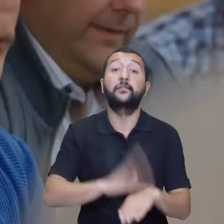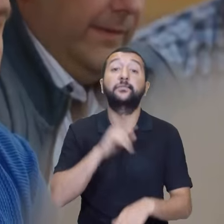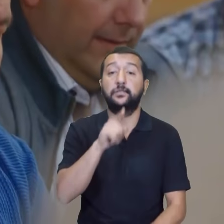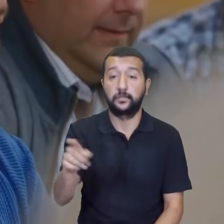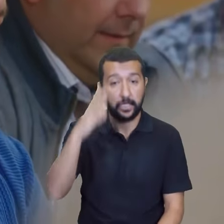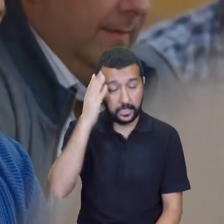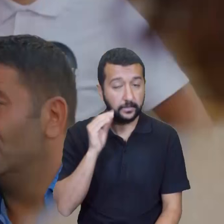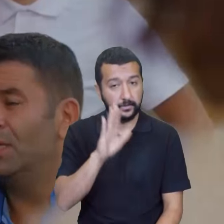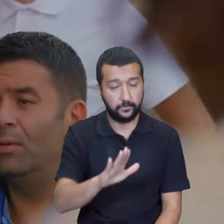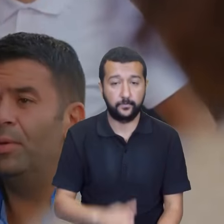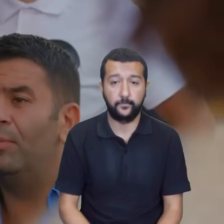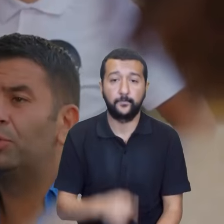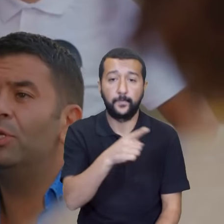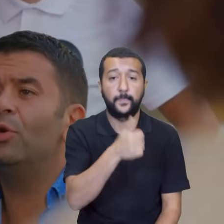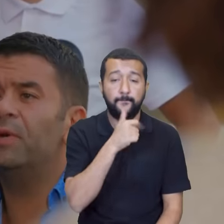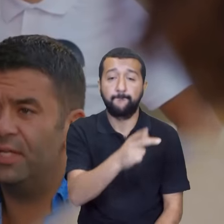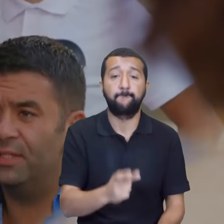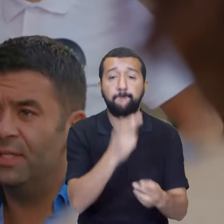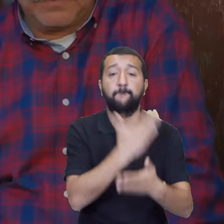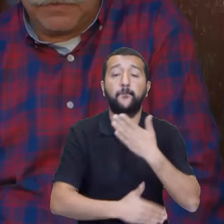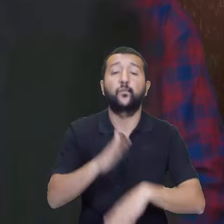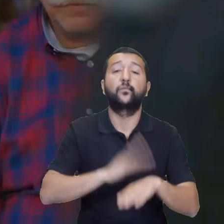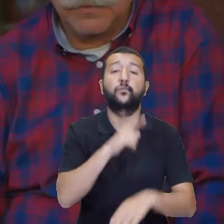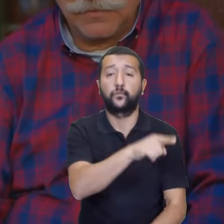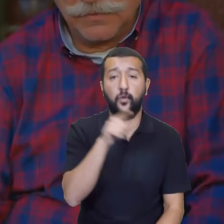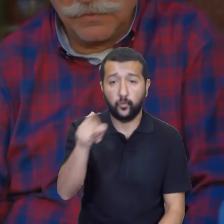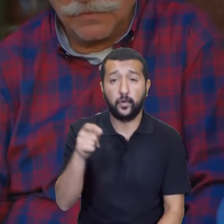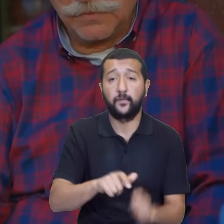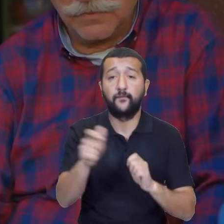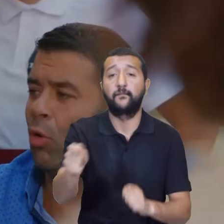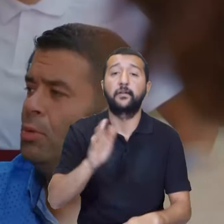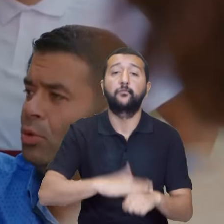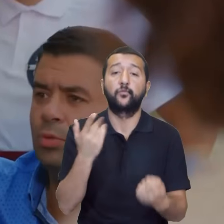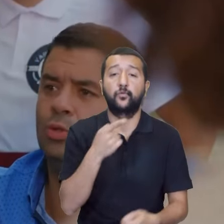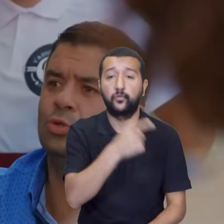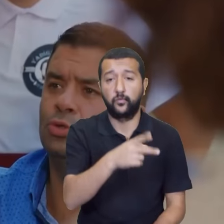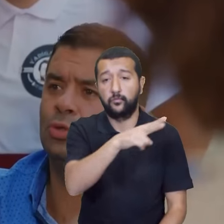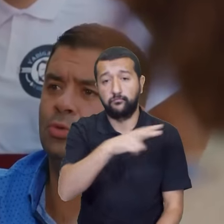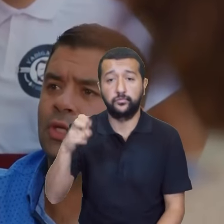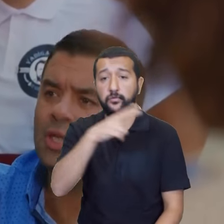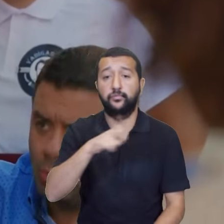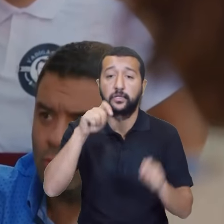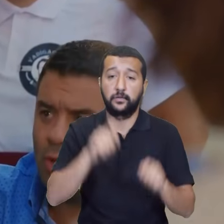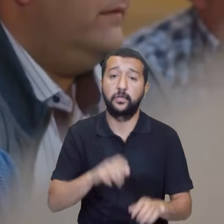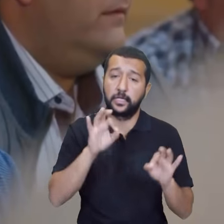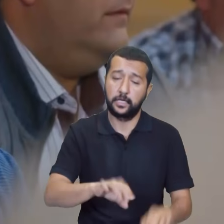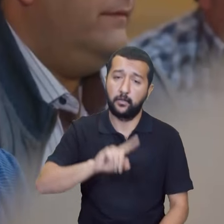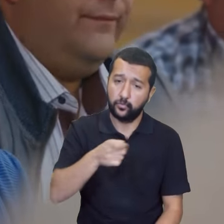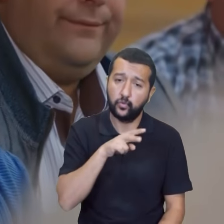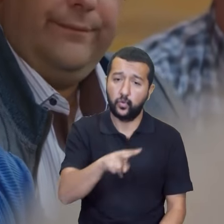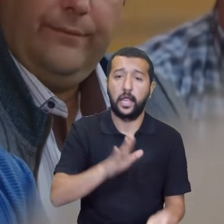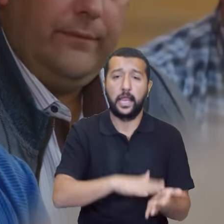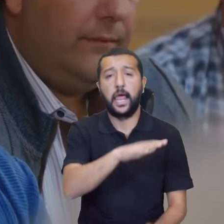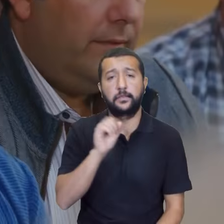etmeyeceksiniz. Anladık Münir baba. Ya baba boşuna yorma kendini. Bunlar ona para vermiyor ki. O bir yolunu buluyor, söğüşlüyor bunları. Yine bulur, yine